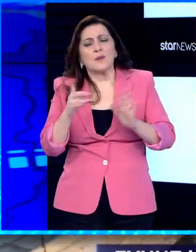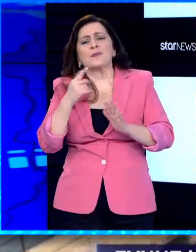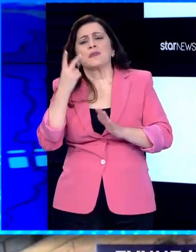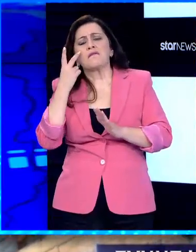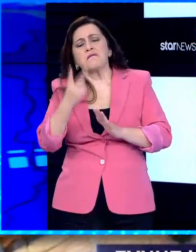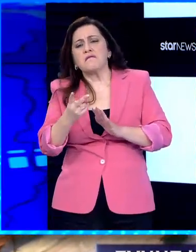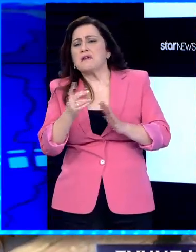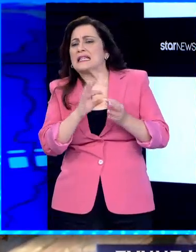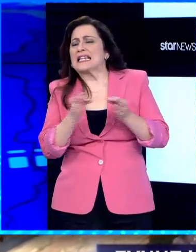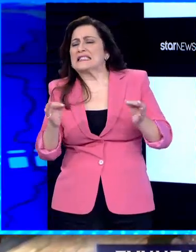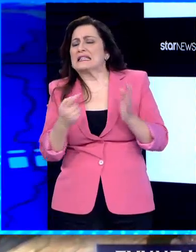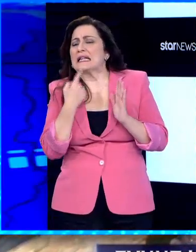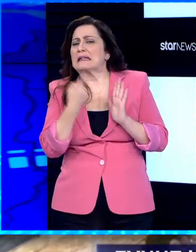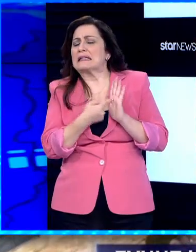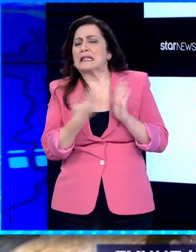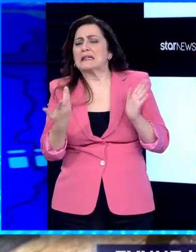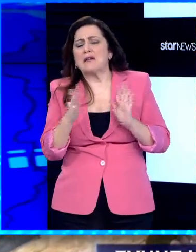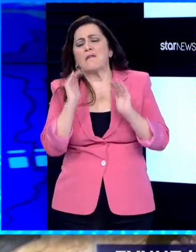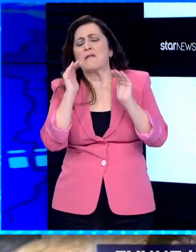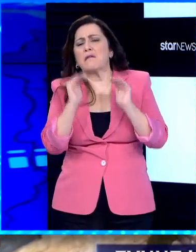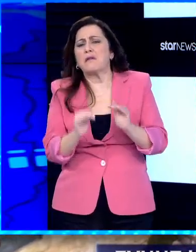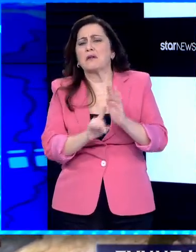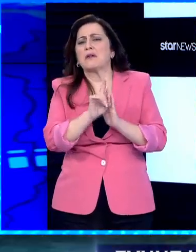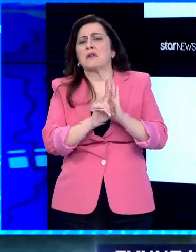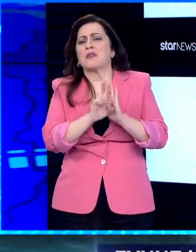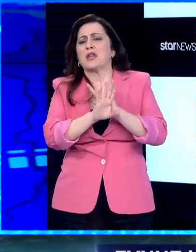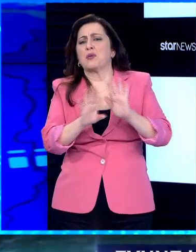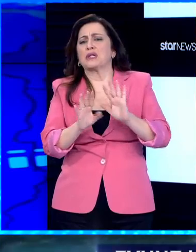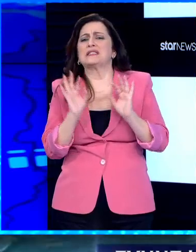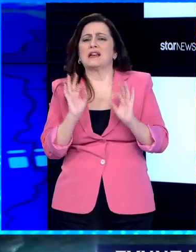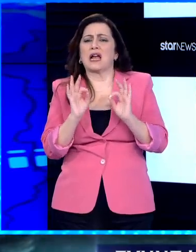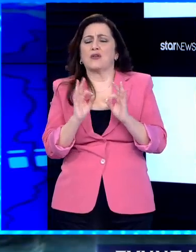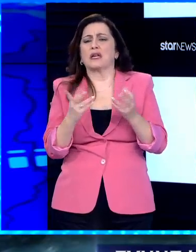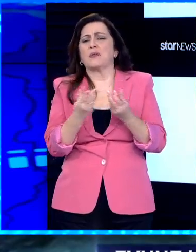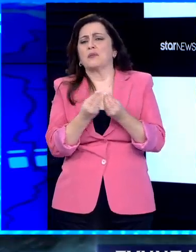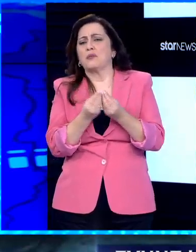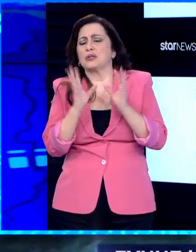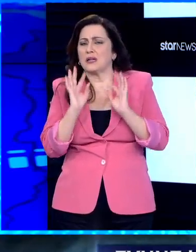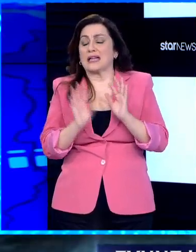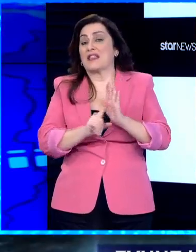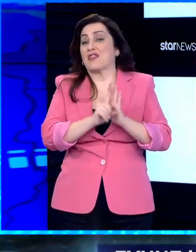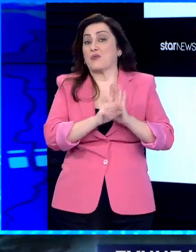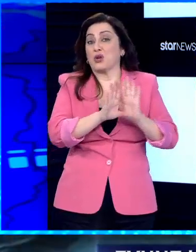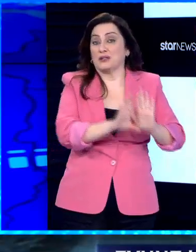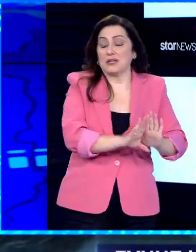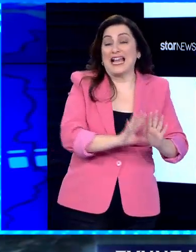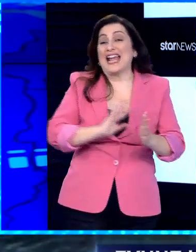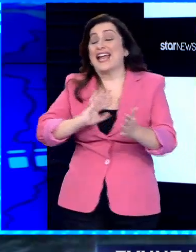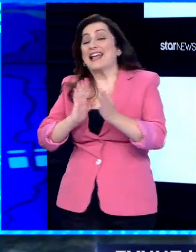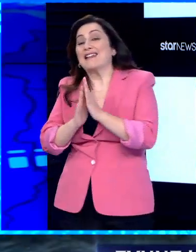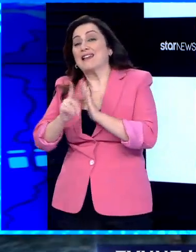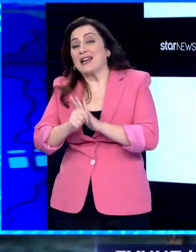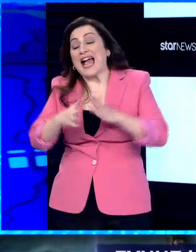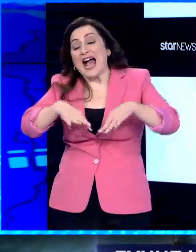δείχνουν τα πρώτα στοιχεία, μάλλον θα παραμείνουν σε αυτά τα επίπεδα, τα οποία θα είναι κανονικά για την εποχή από πλευράς θερμοκρασιών. Γενικότερα, πάντως, το